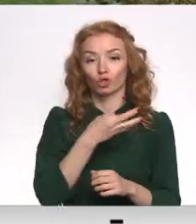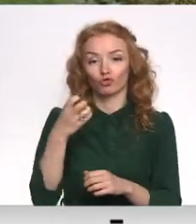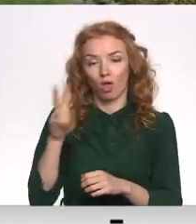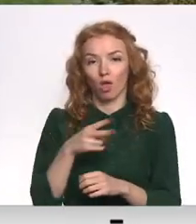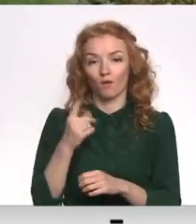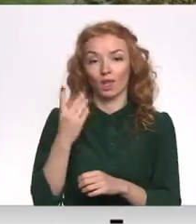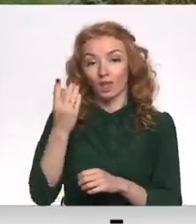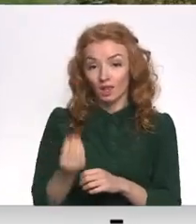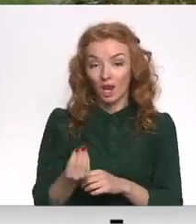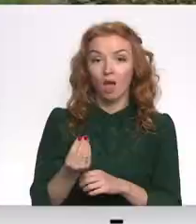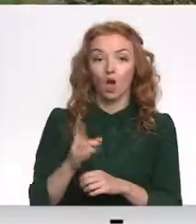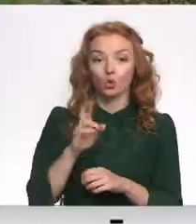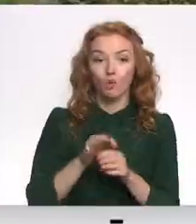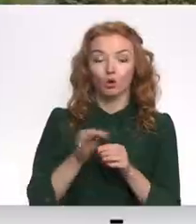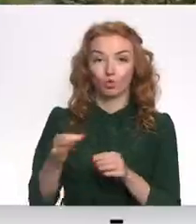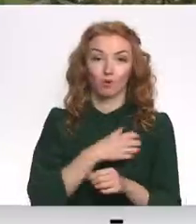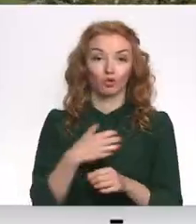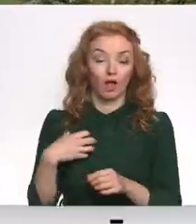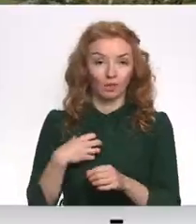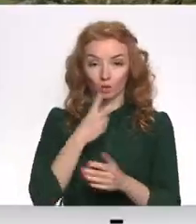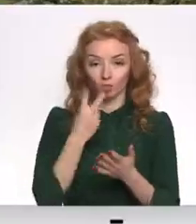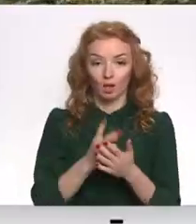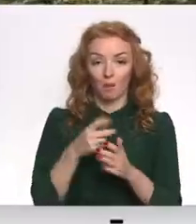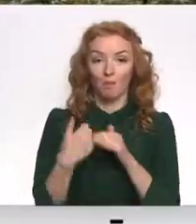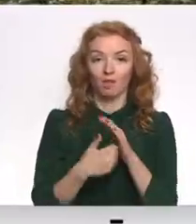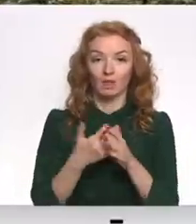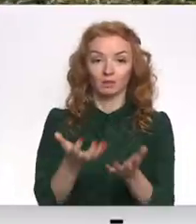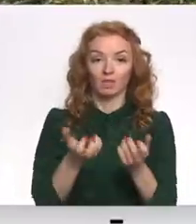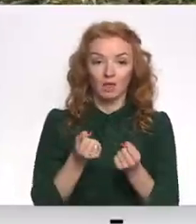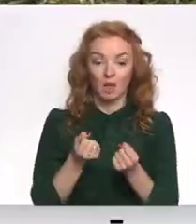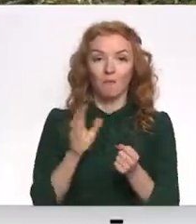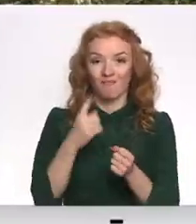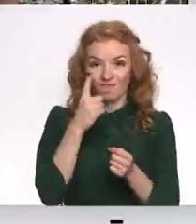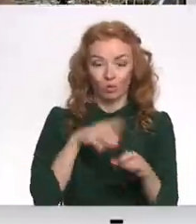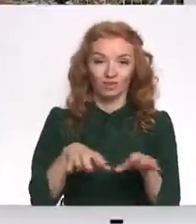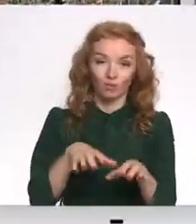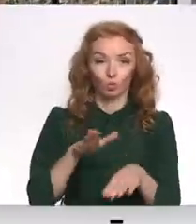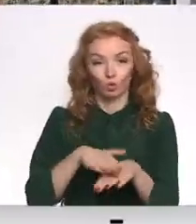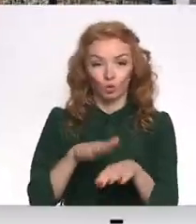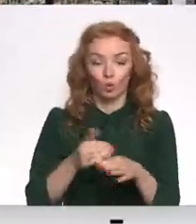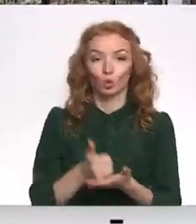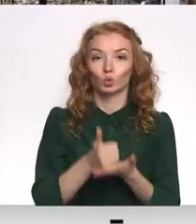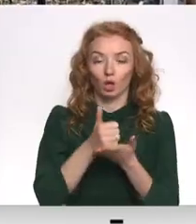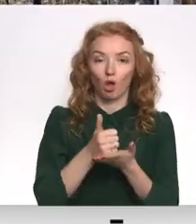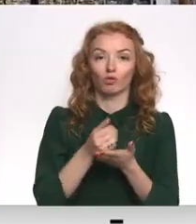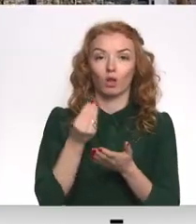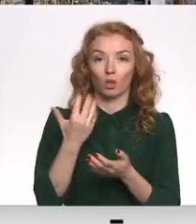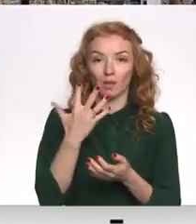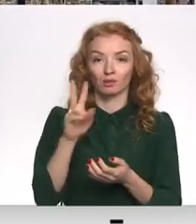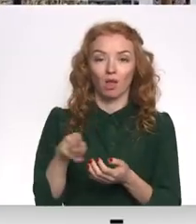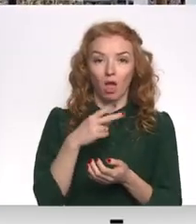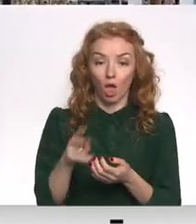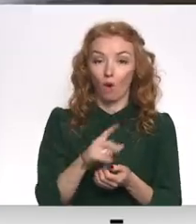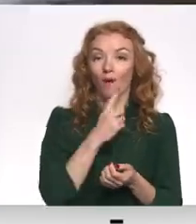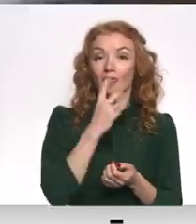dienā. Kā norāda Ropažu pašvaldība, tad patversme saņem par katru uzņemto suni vai kaķi uzturēšanas naudu 5 eiro dienā pirmās